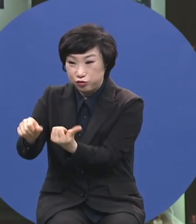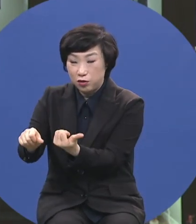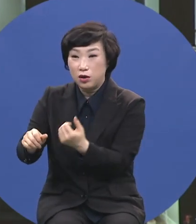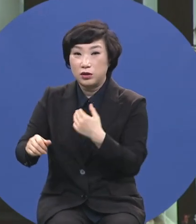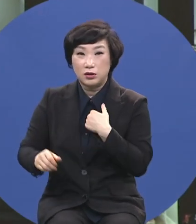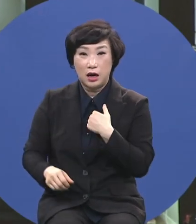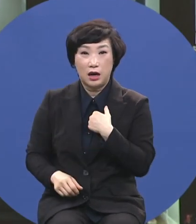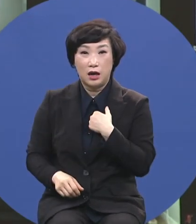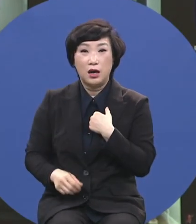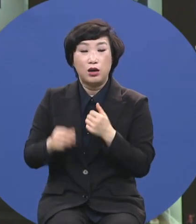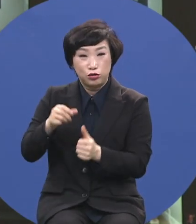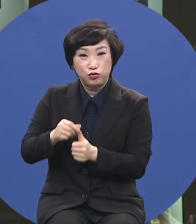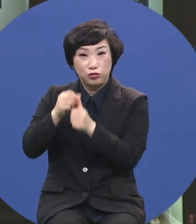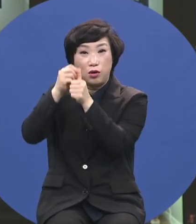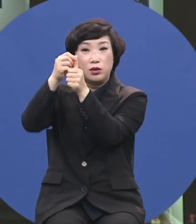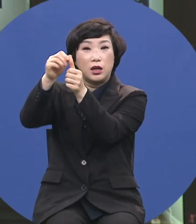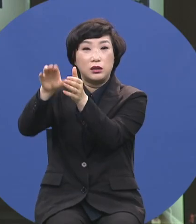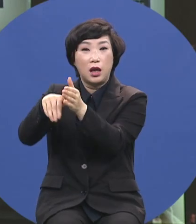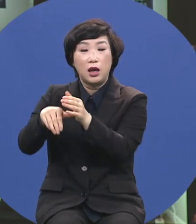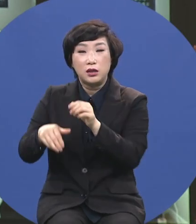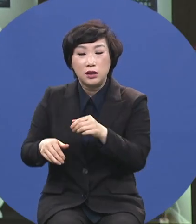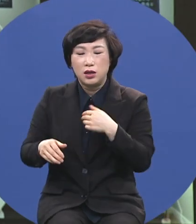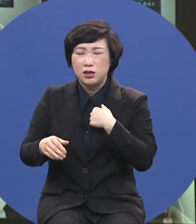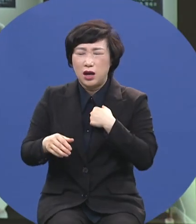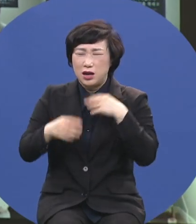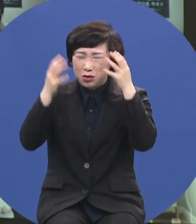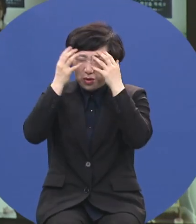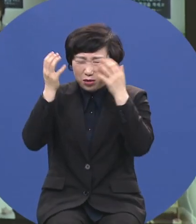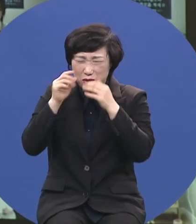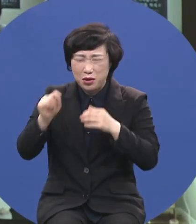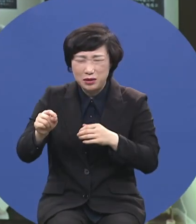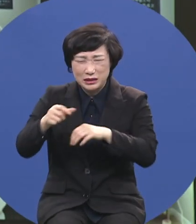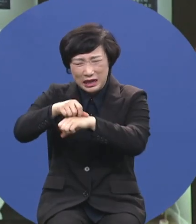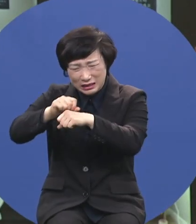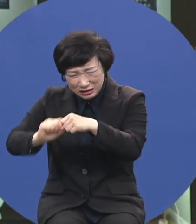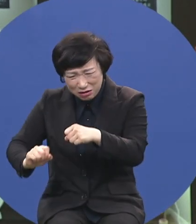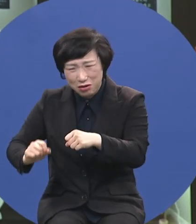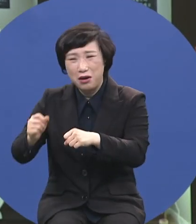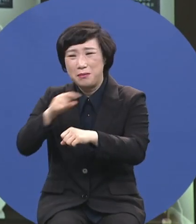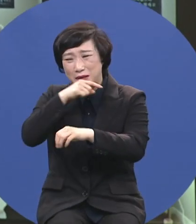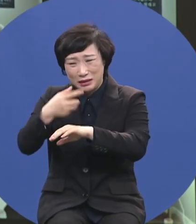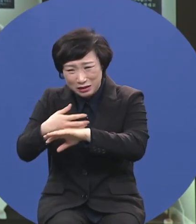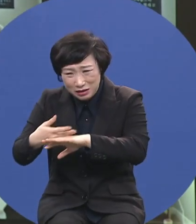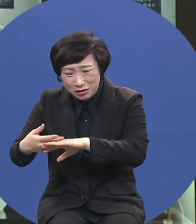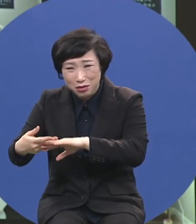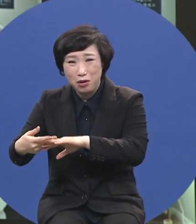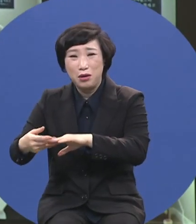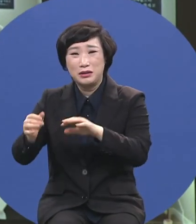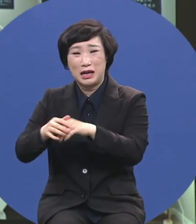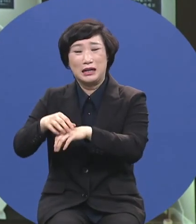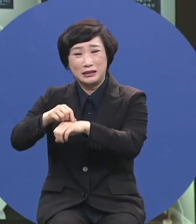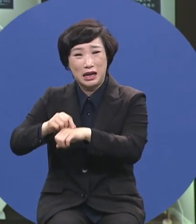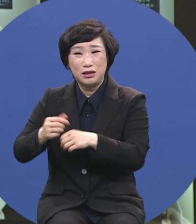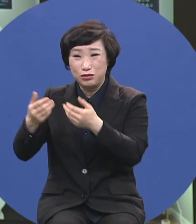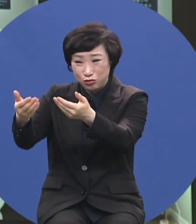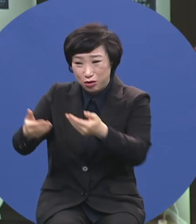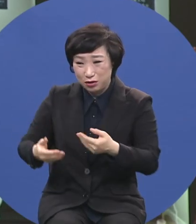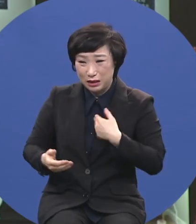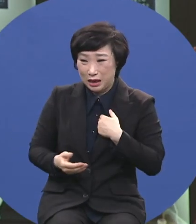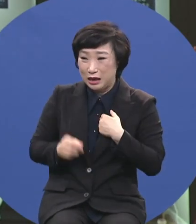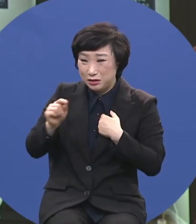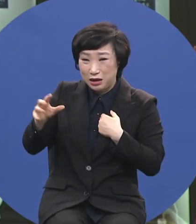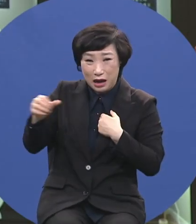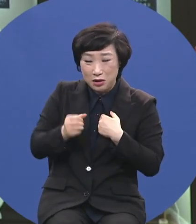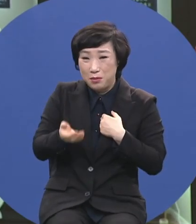나를 구원하실 때 이 고통 속에 찢어지고 또 찢어지고 흘린 피와 살을 주어 나의 먹고